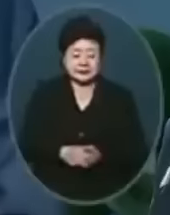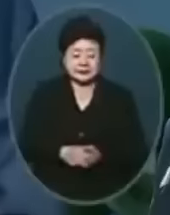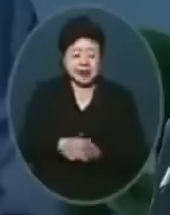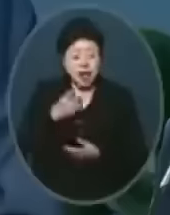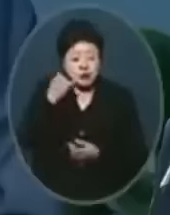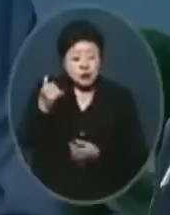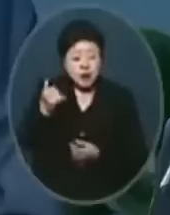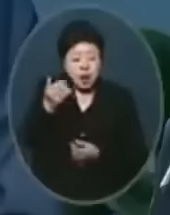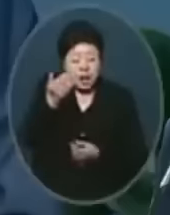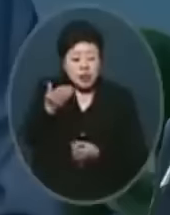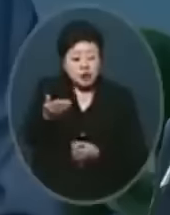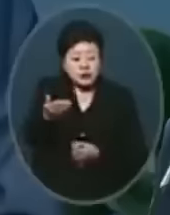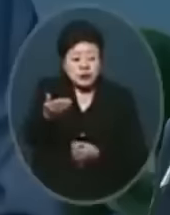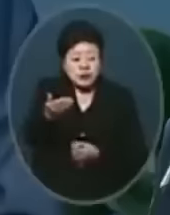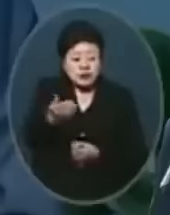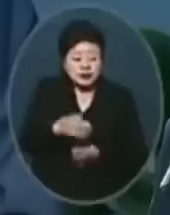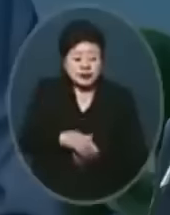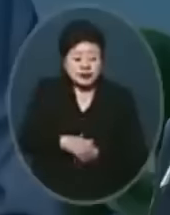부모가 여러분을